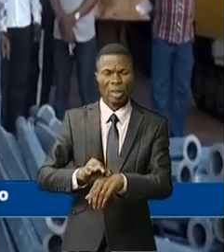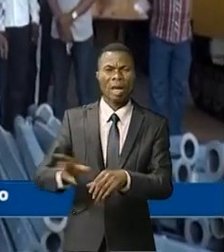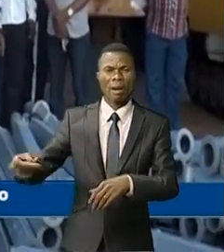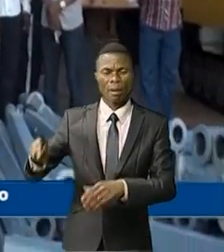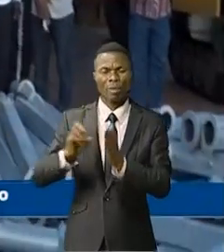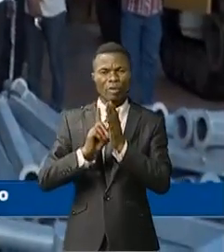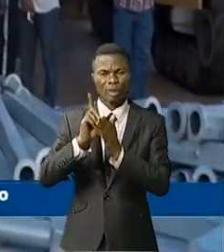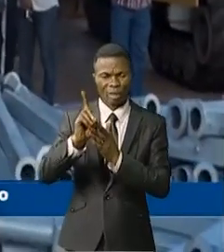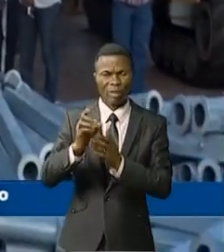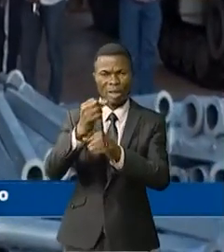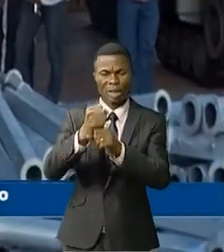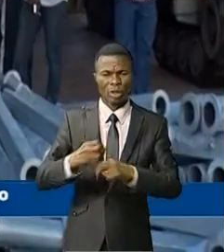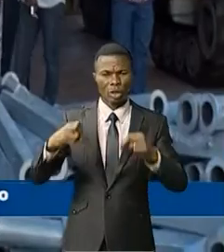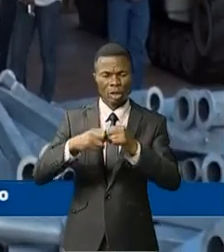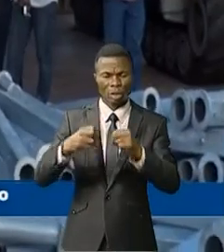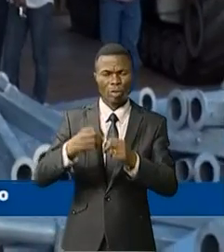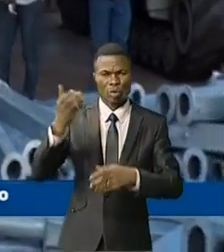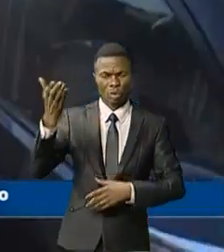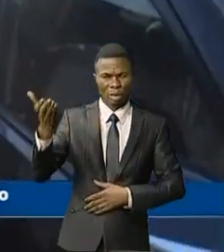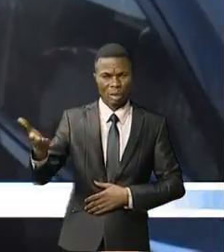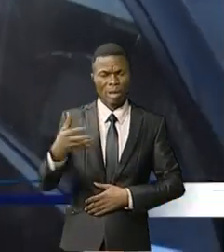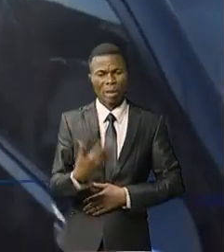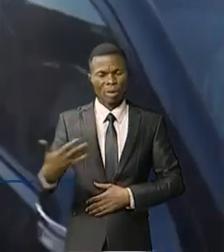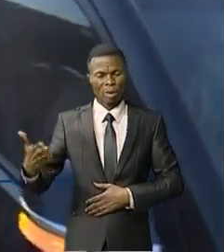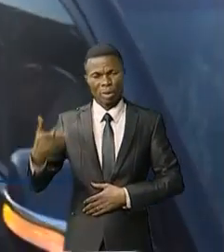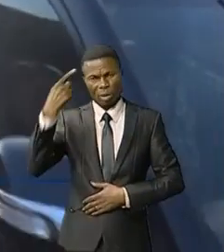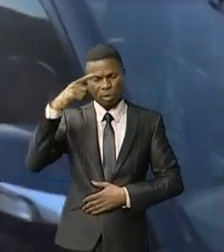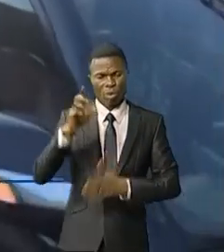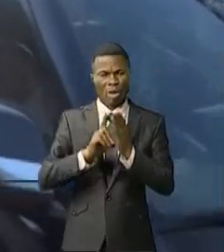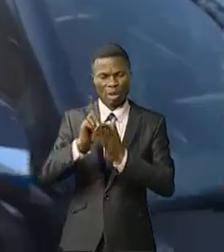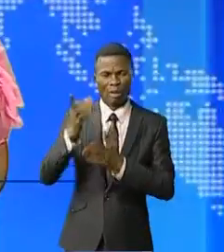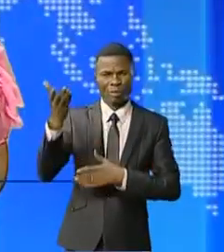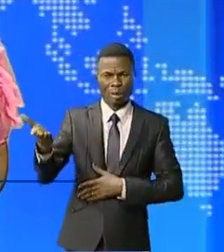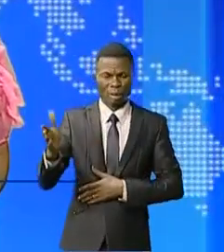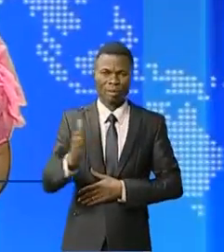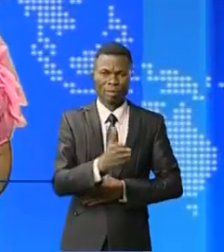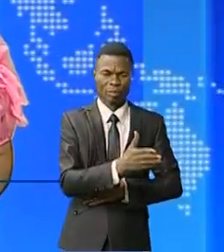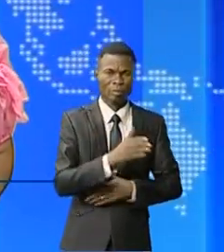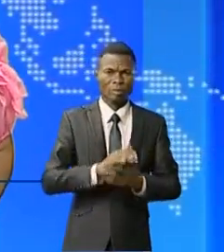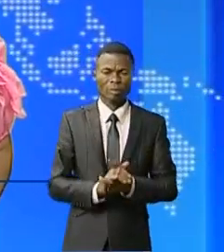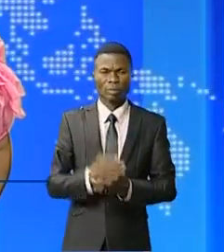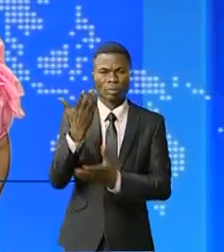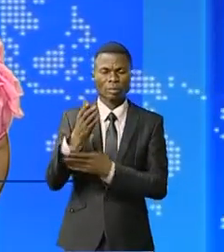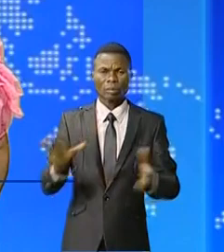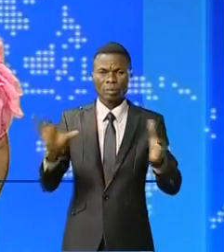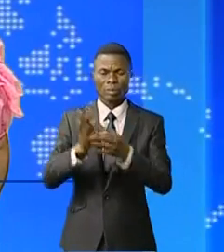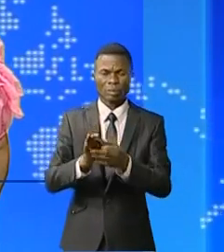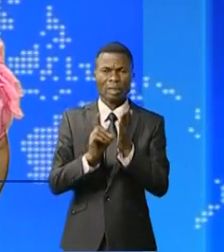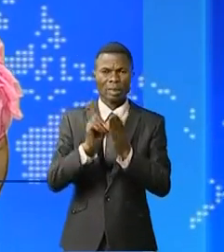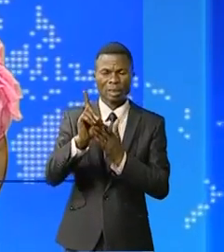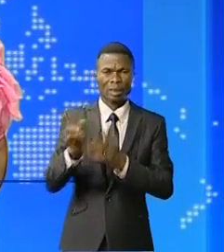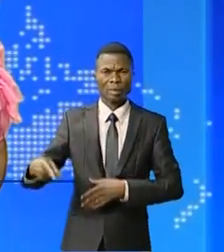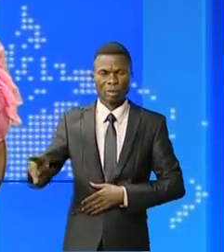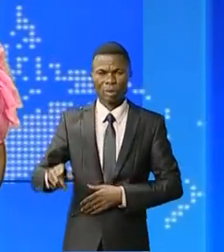province de la Tchouapa vient de bénéficier de matériel pour son développement. À l'unité au développement de la province